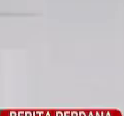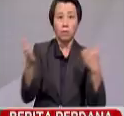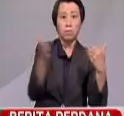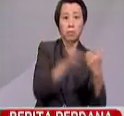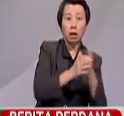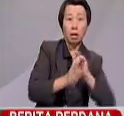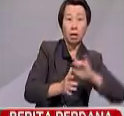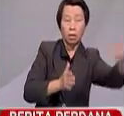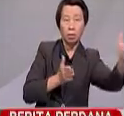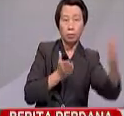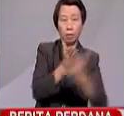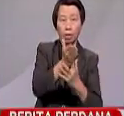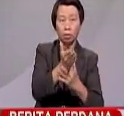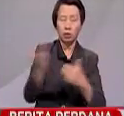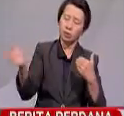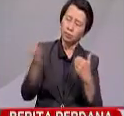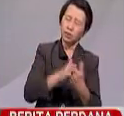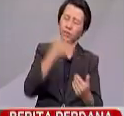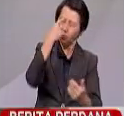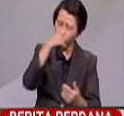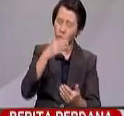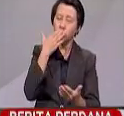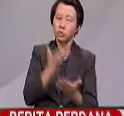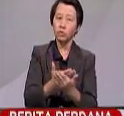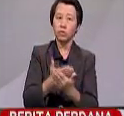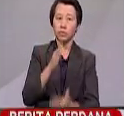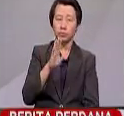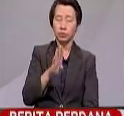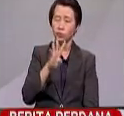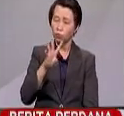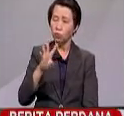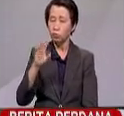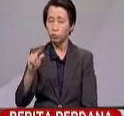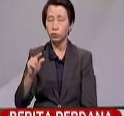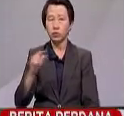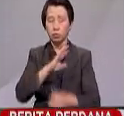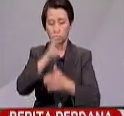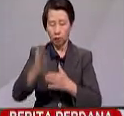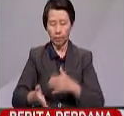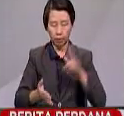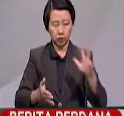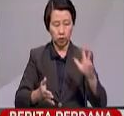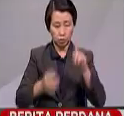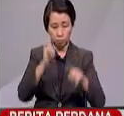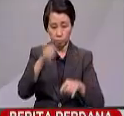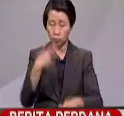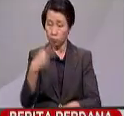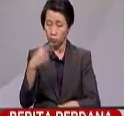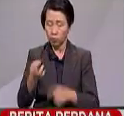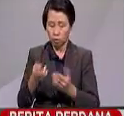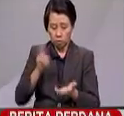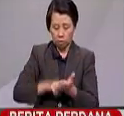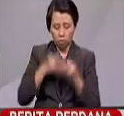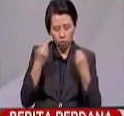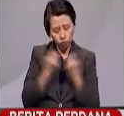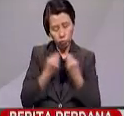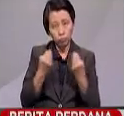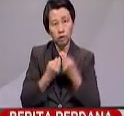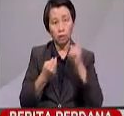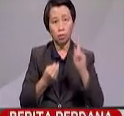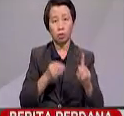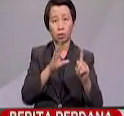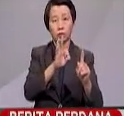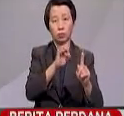asal melalui program Back for Good B4G. Program yang tamat pada 31 Disember lalu itu merekodkan jumlah